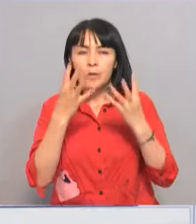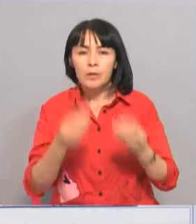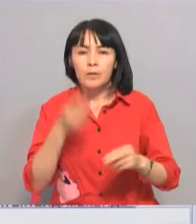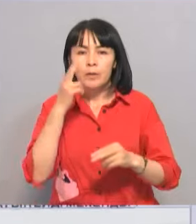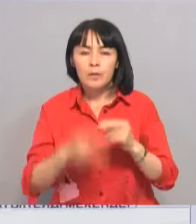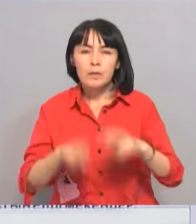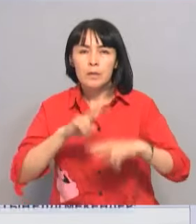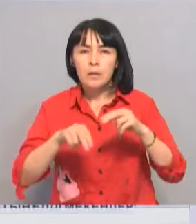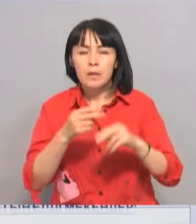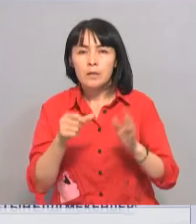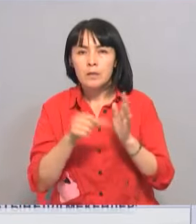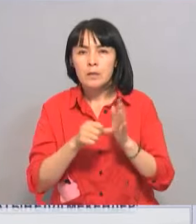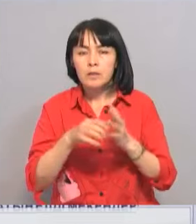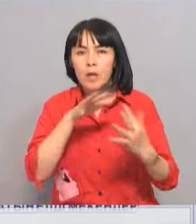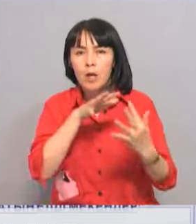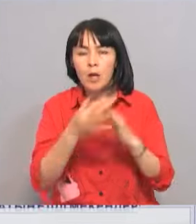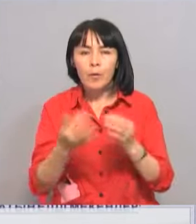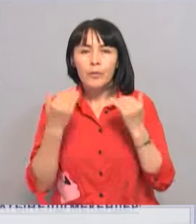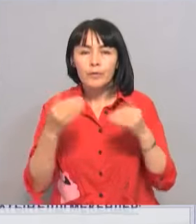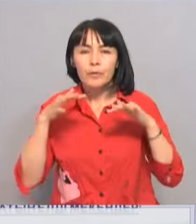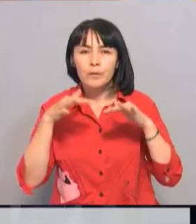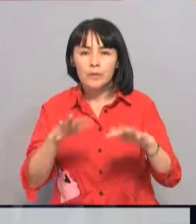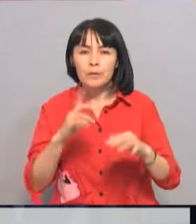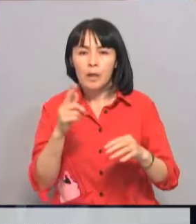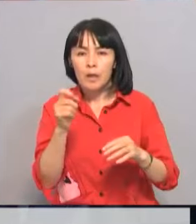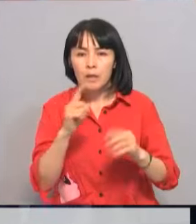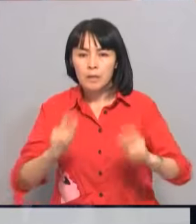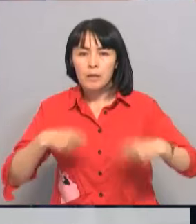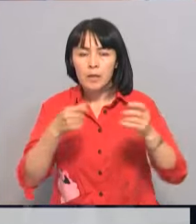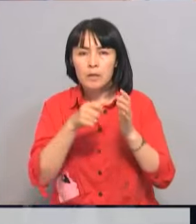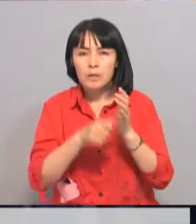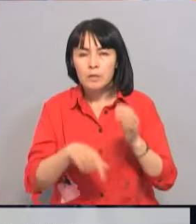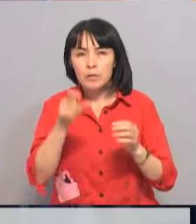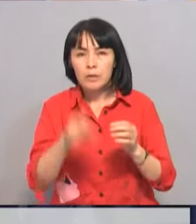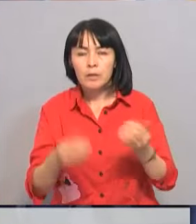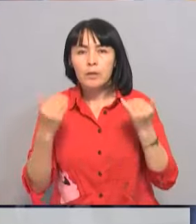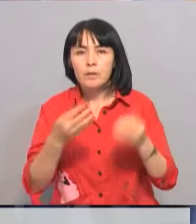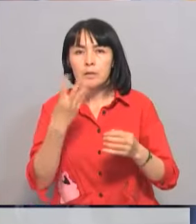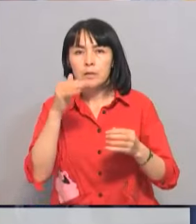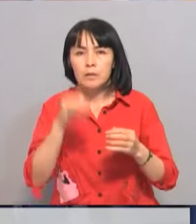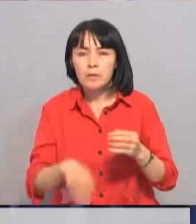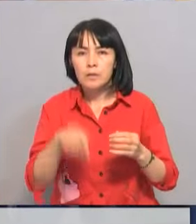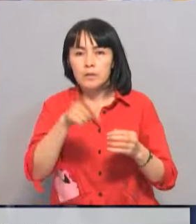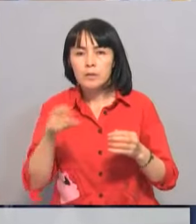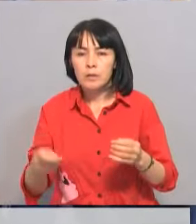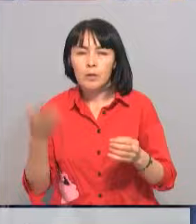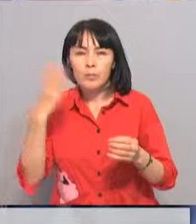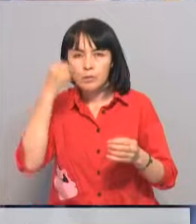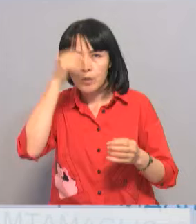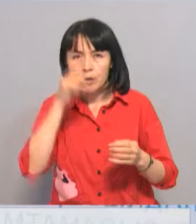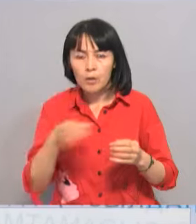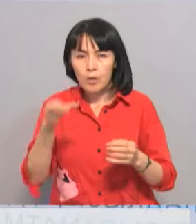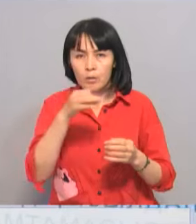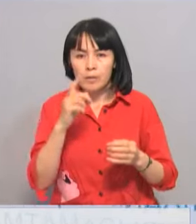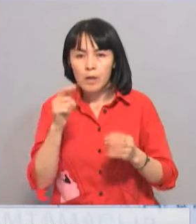завершены строительные работы в 6 населенных пунктах. В результате газом обеспечены 600 абонентов или 4 тысячи жителей. В прошлом году в